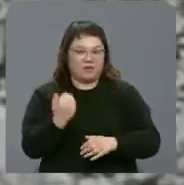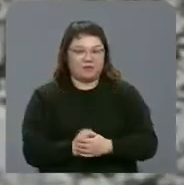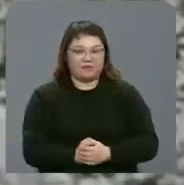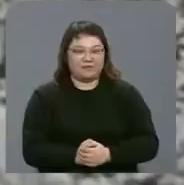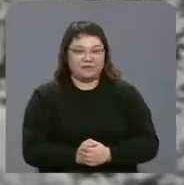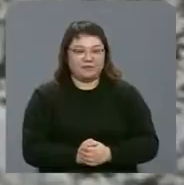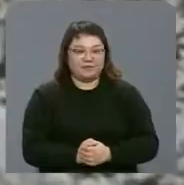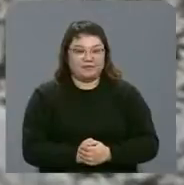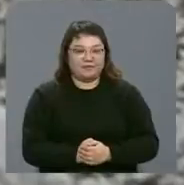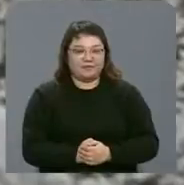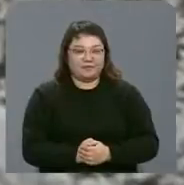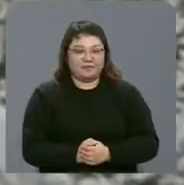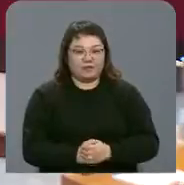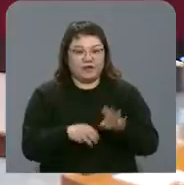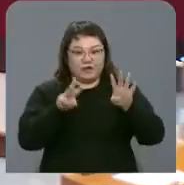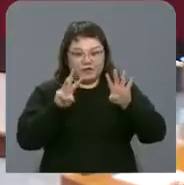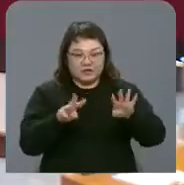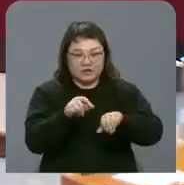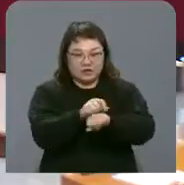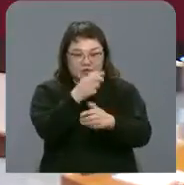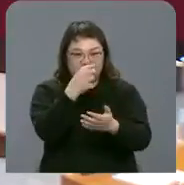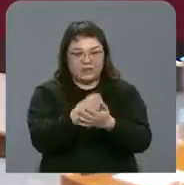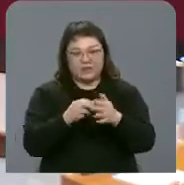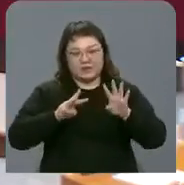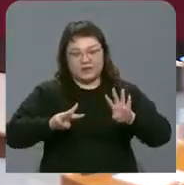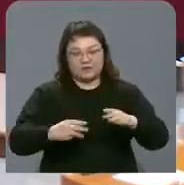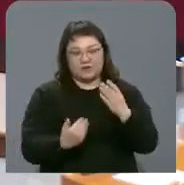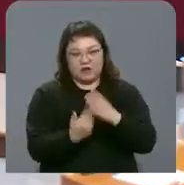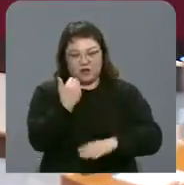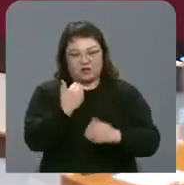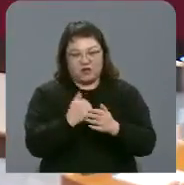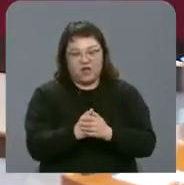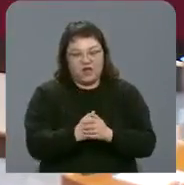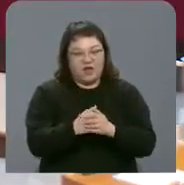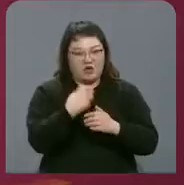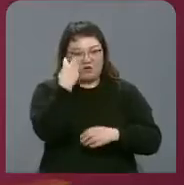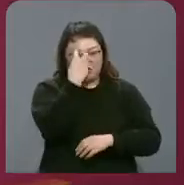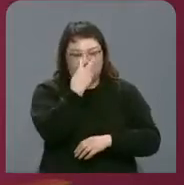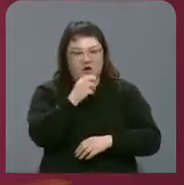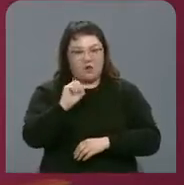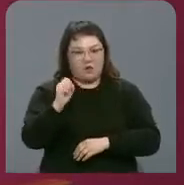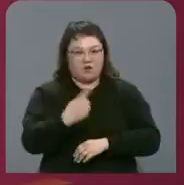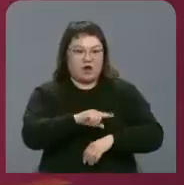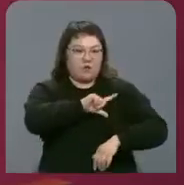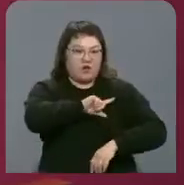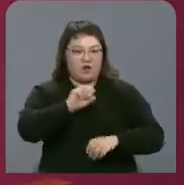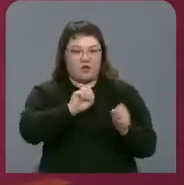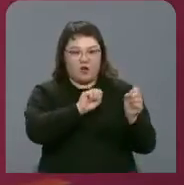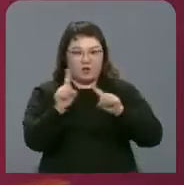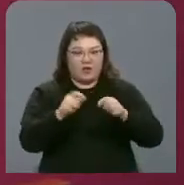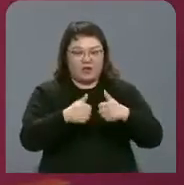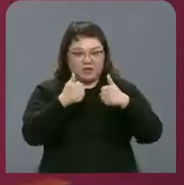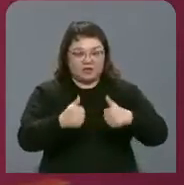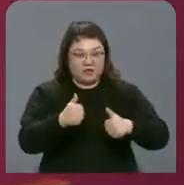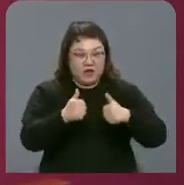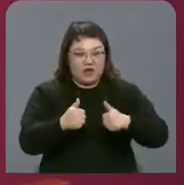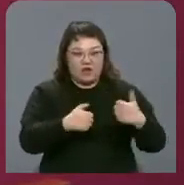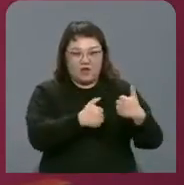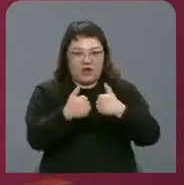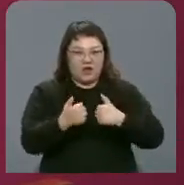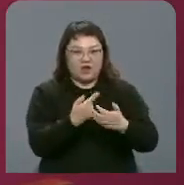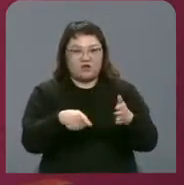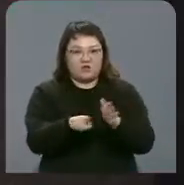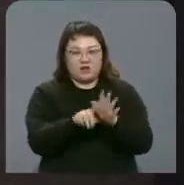예상됩니다. 4.3 특별법에는 4.3 사건의 진상 규명과 명예회복에 관한 사항을 심의 의결하기 위해